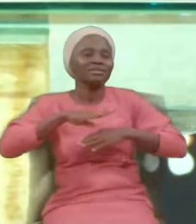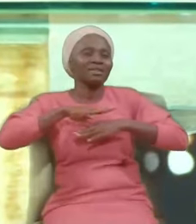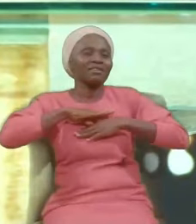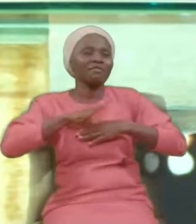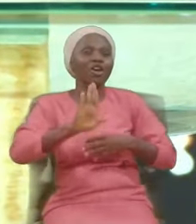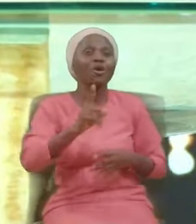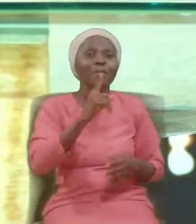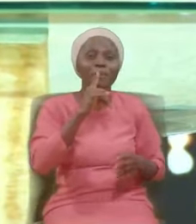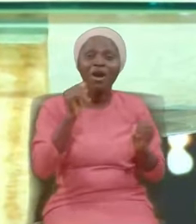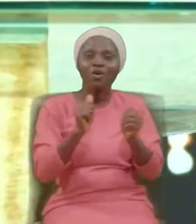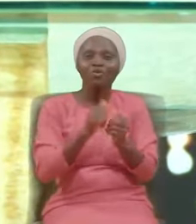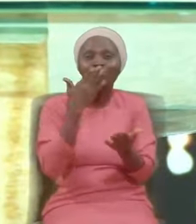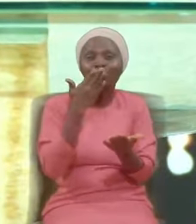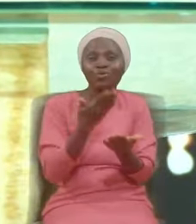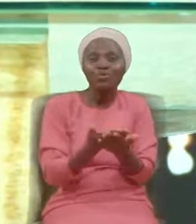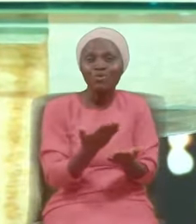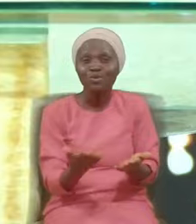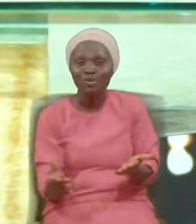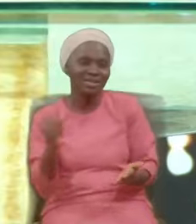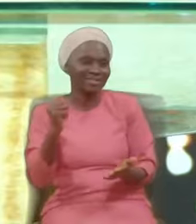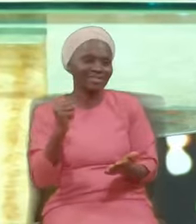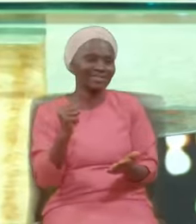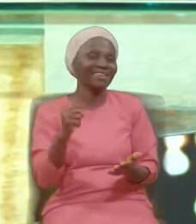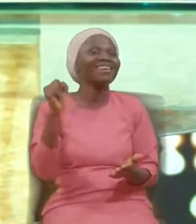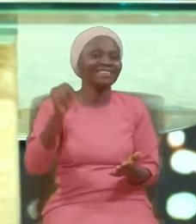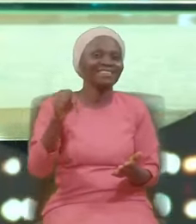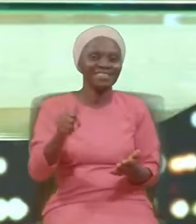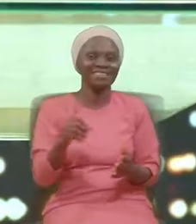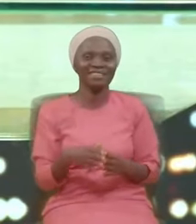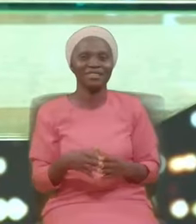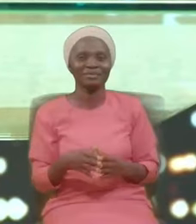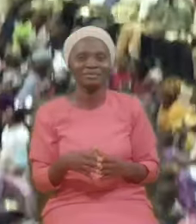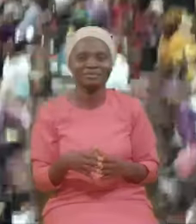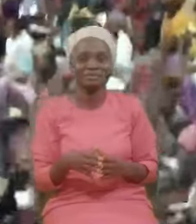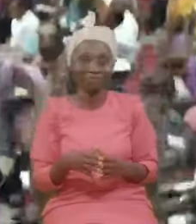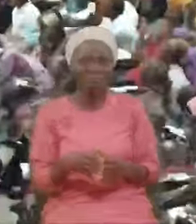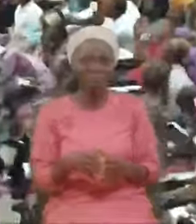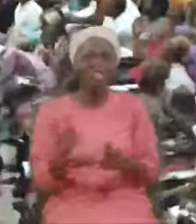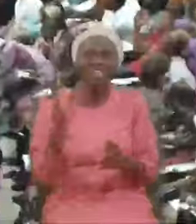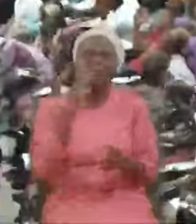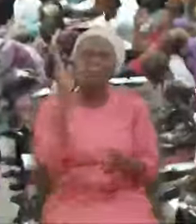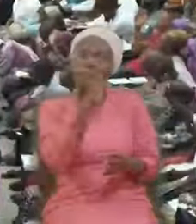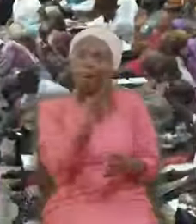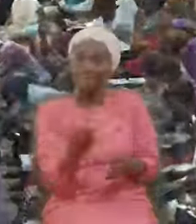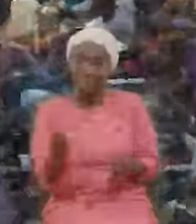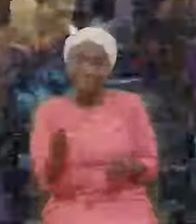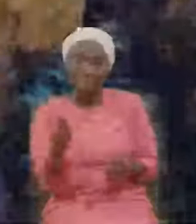de bien ta vieillesse. Ah, le mal va passer outre de